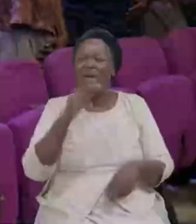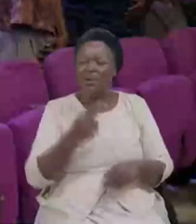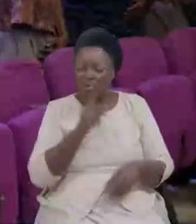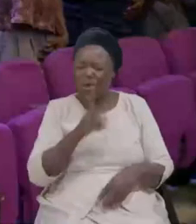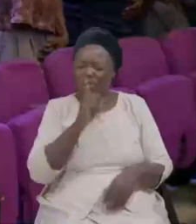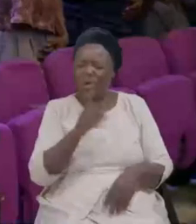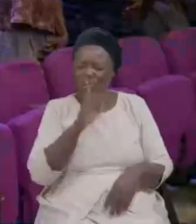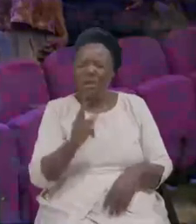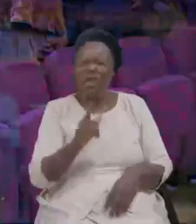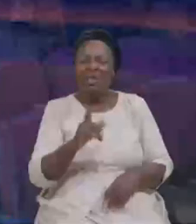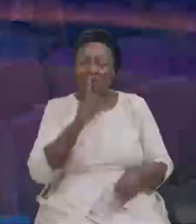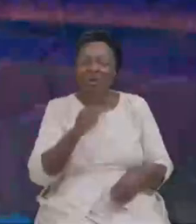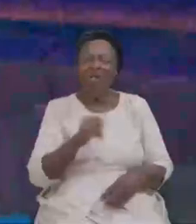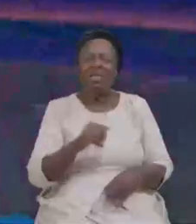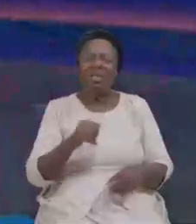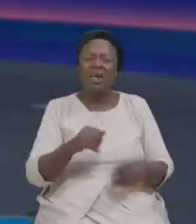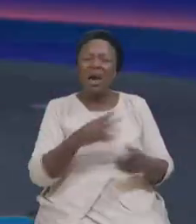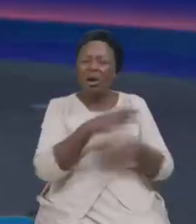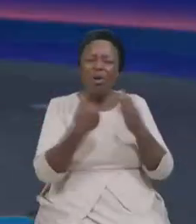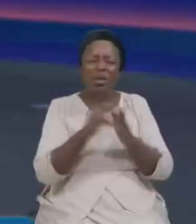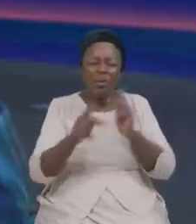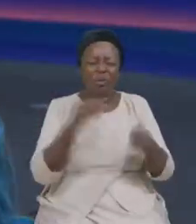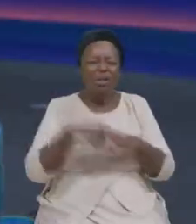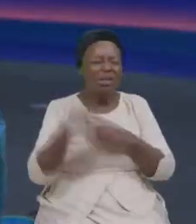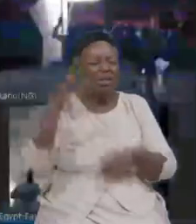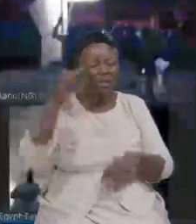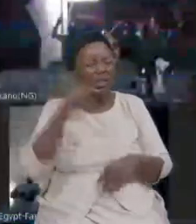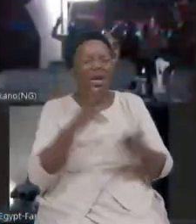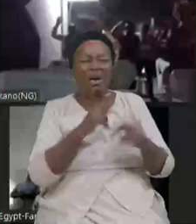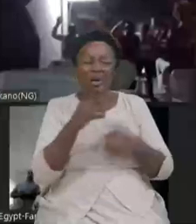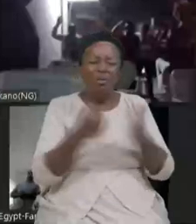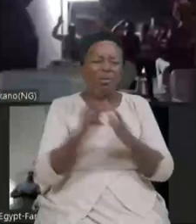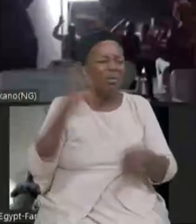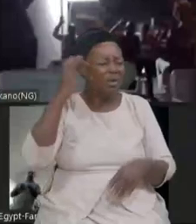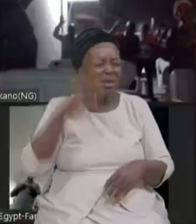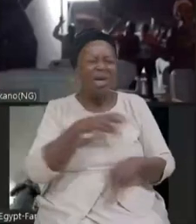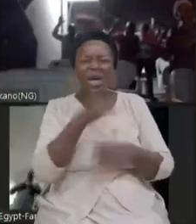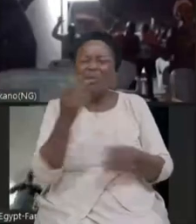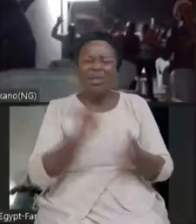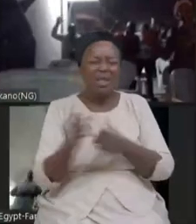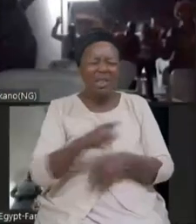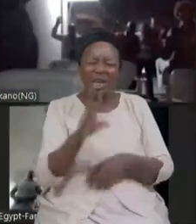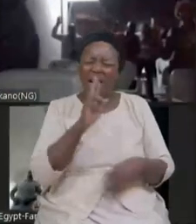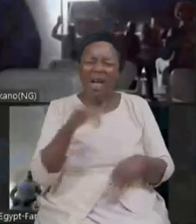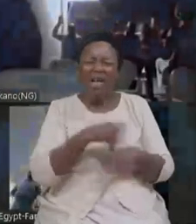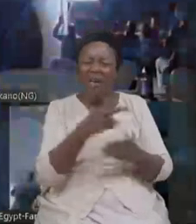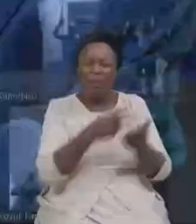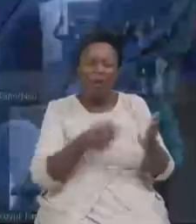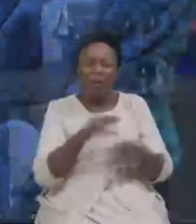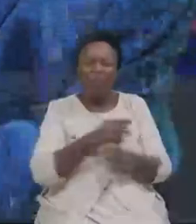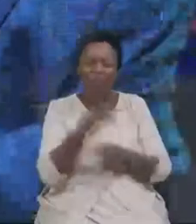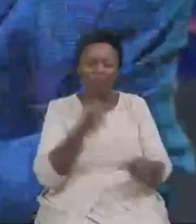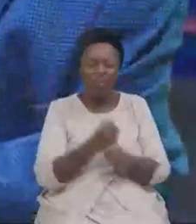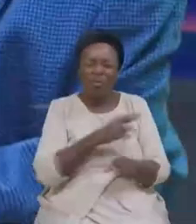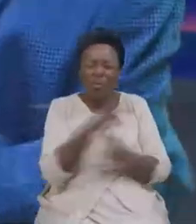tous ceux qui sont à la télévision, tous ceux qui sont là-bas, n'importe où se trouve, n'importe quelle partie du monde, que ta puissance